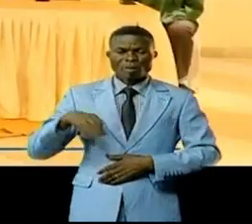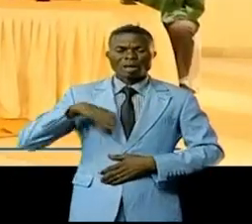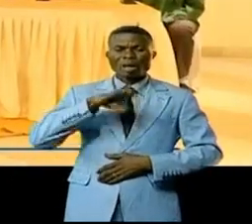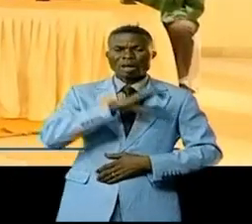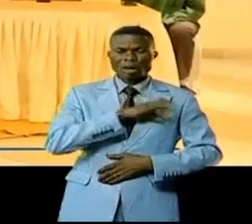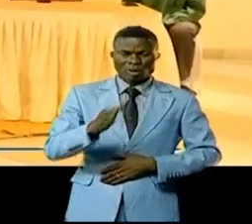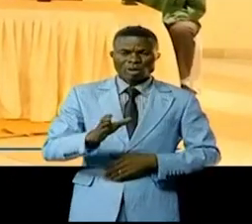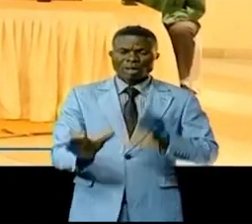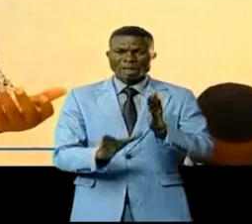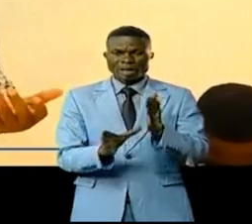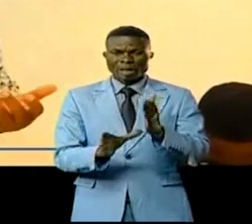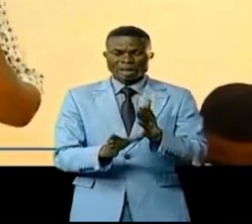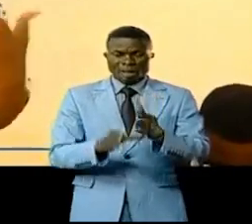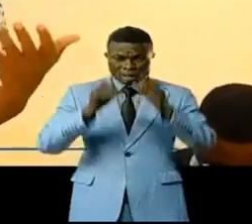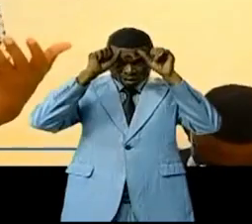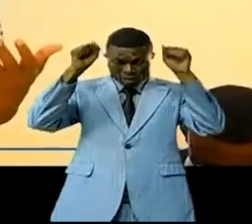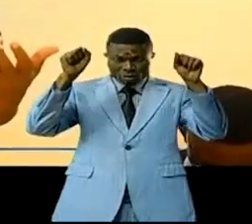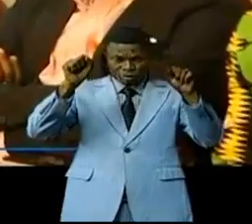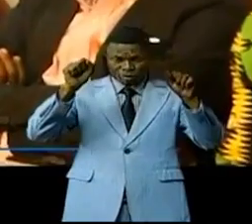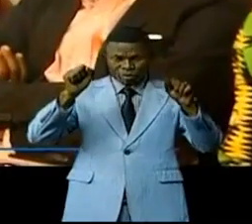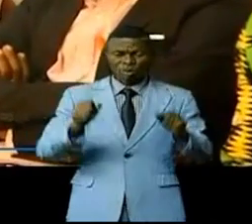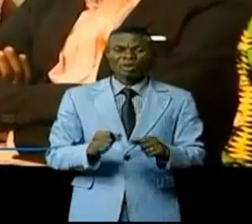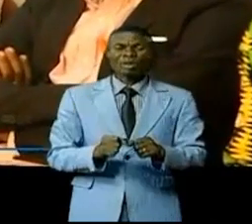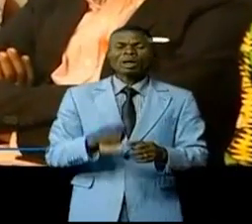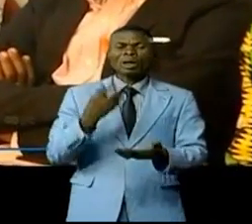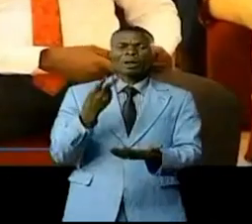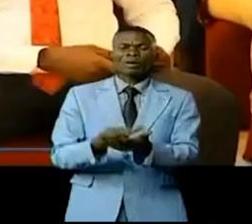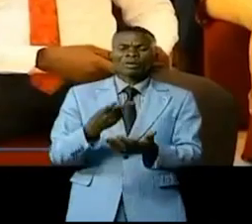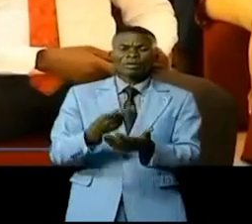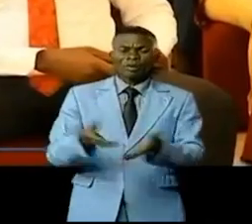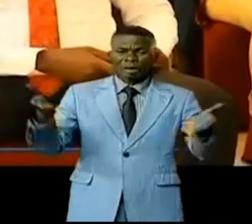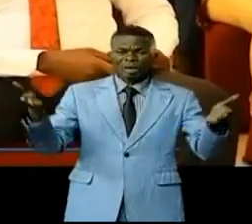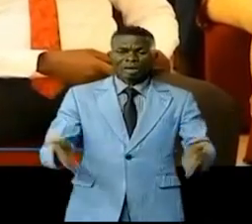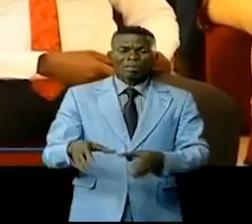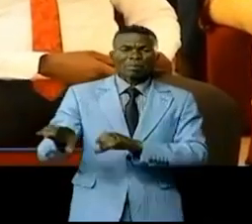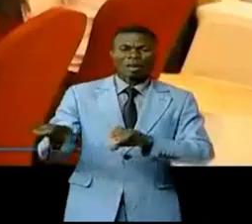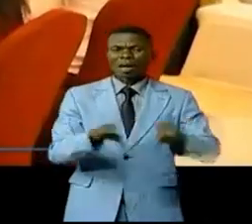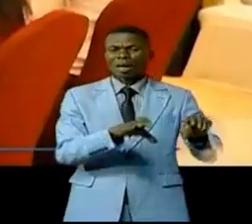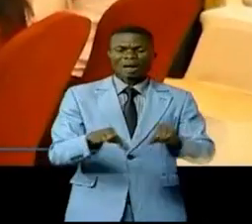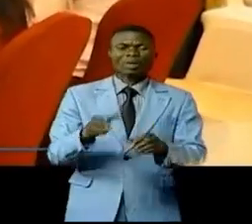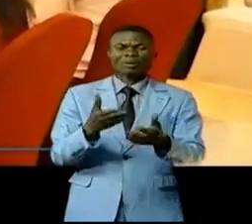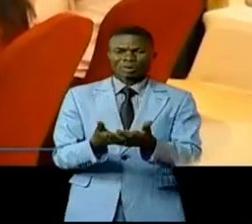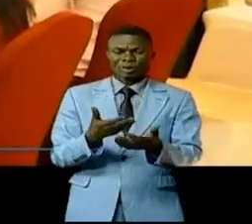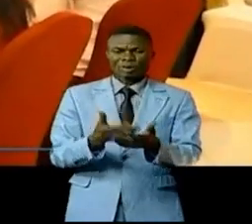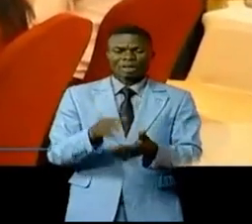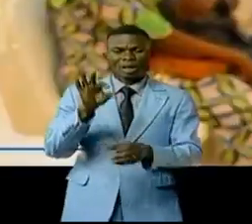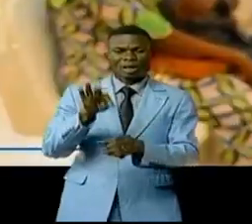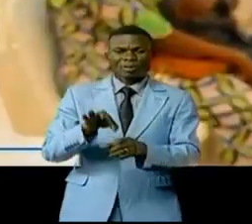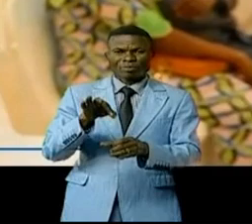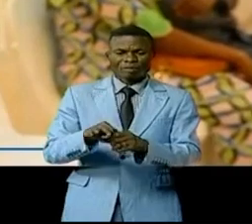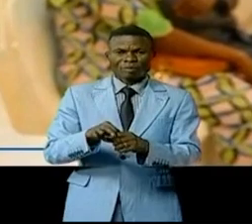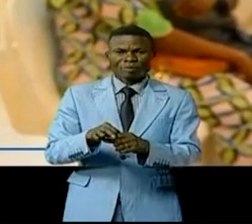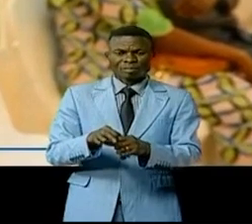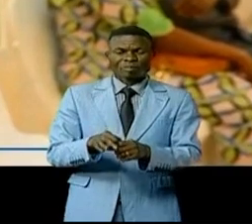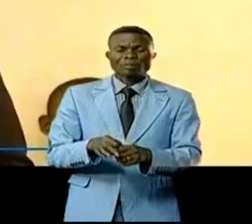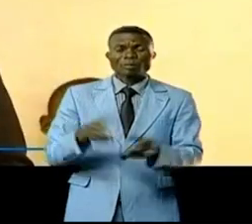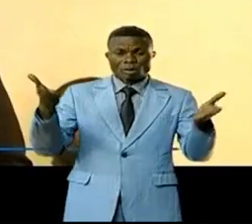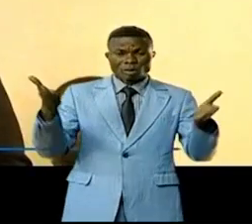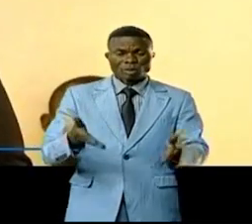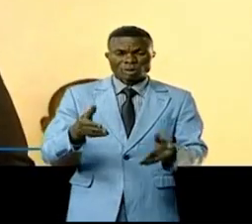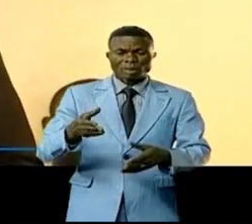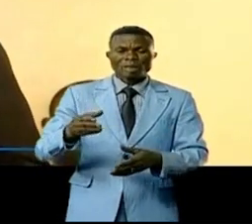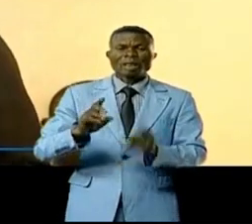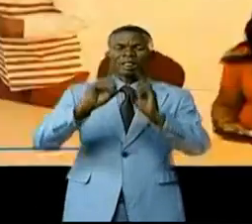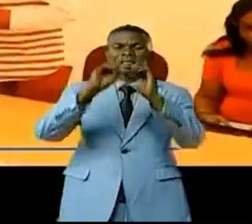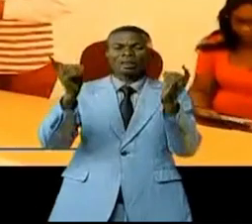été investi par le président de l'entente urbaine de football présent à cette assemblée extraordinaire. Notons également la présence du délégué de